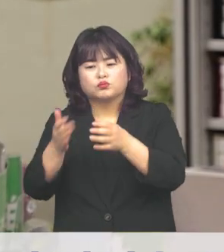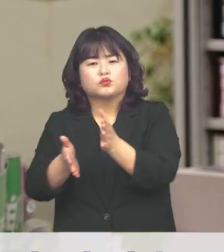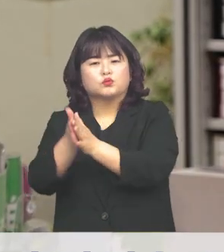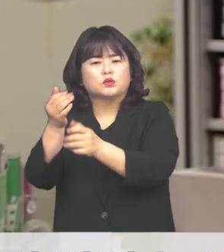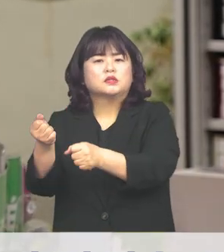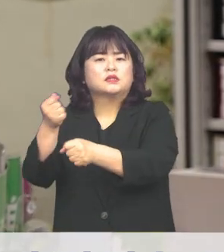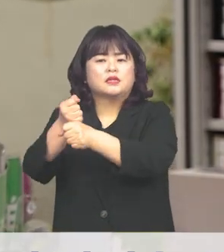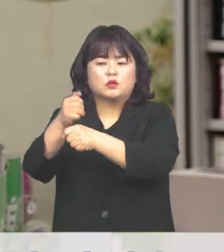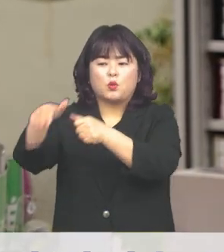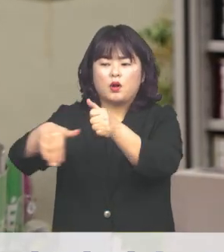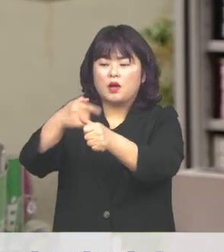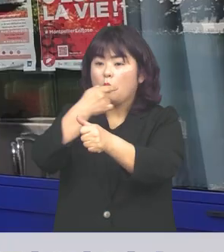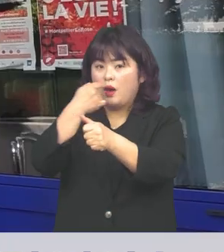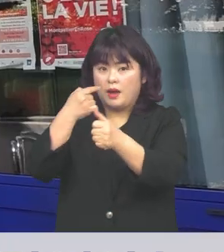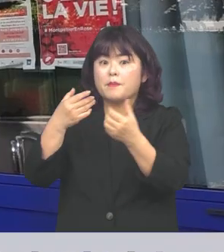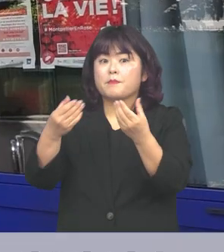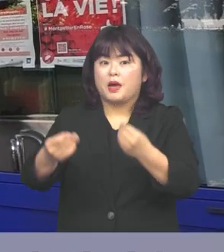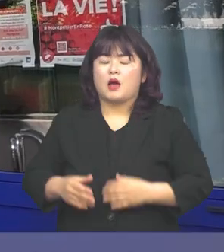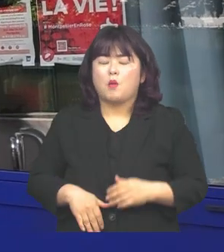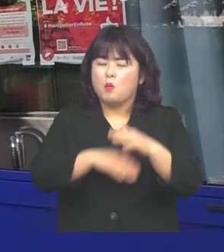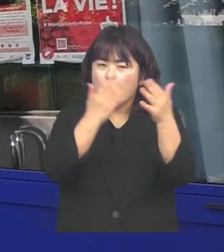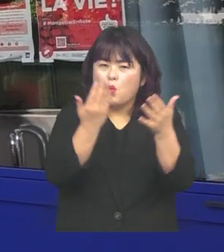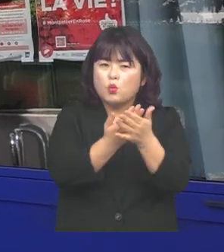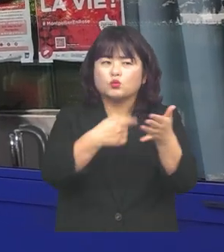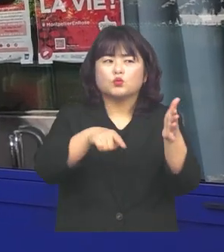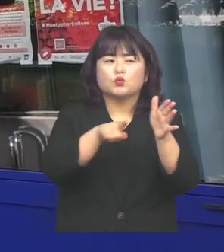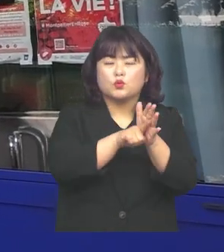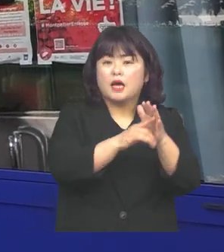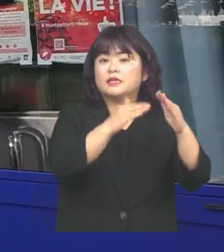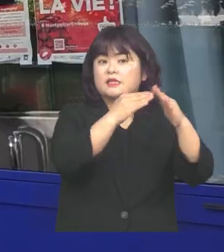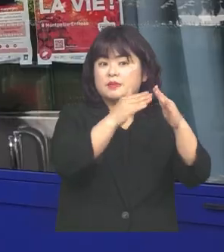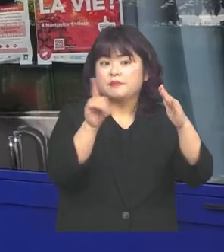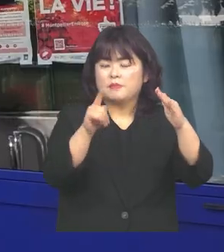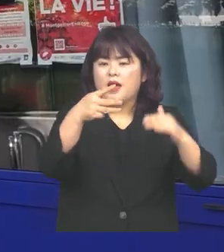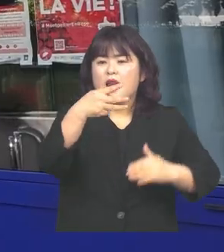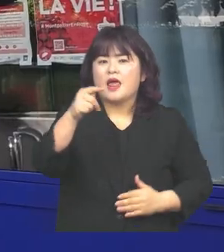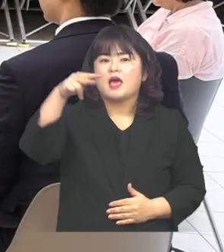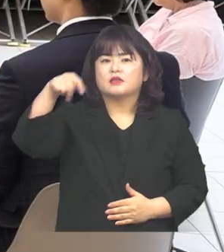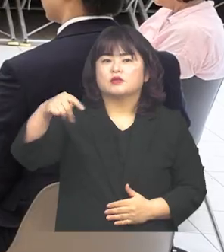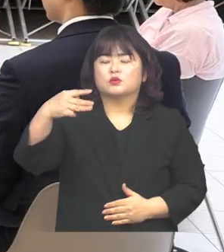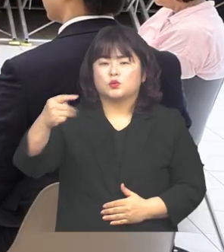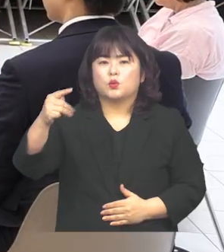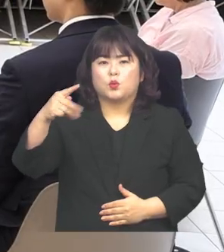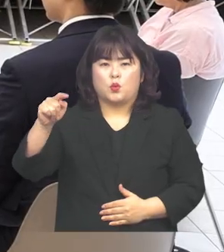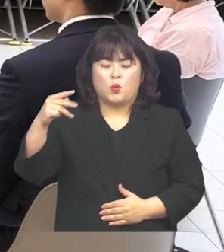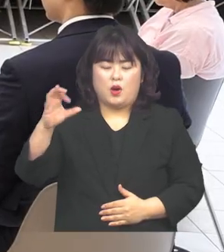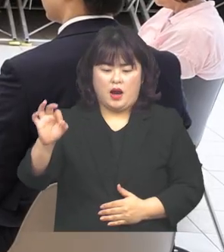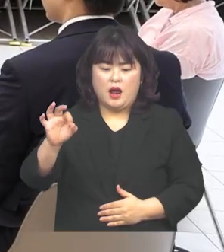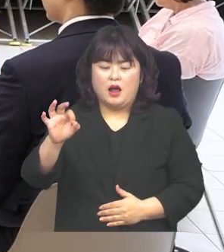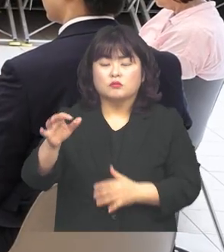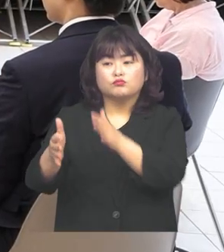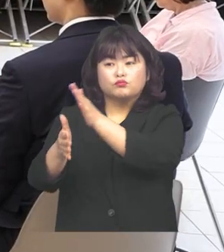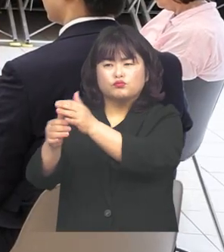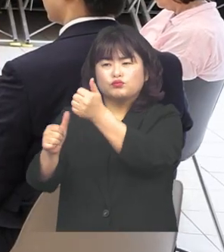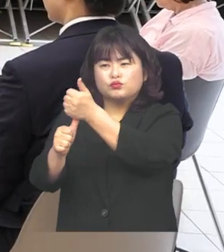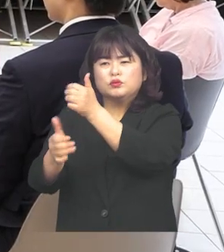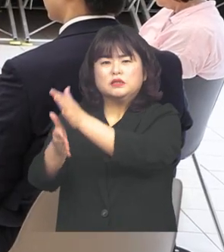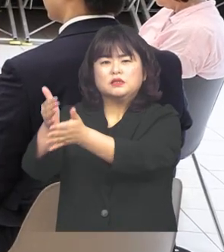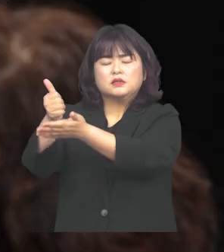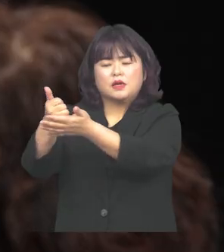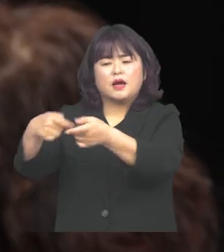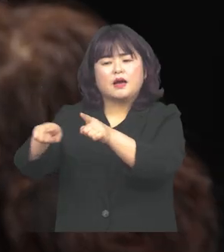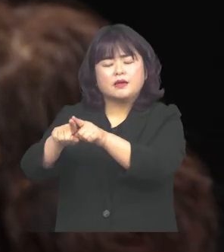현장 등을 살폈습니다. 이 시장은 모두를 위한 집 레스쿠타르에서 니콜 마랭쿠리 몽펠리아 부시장을